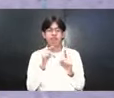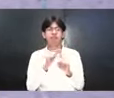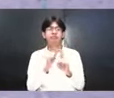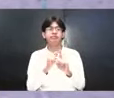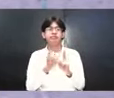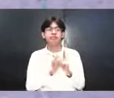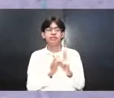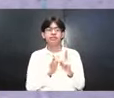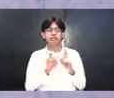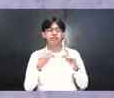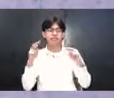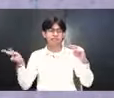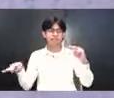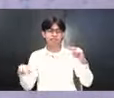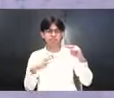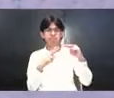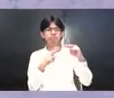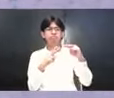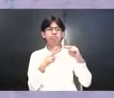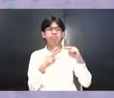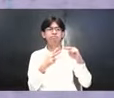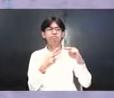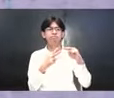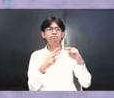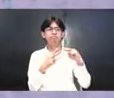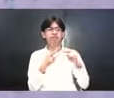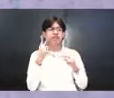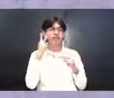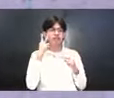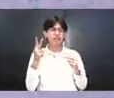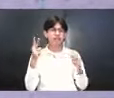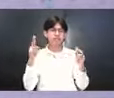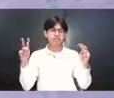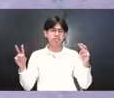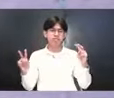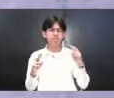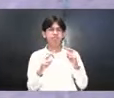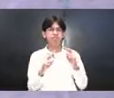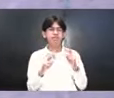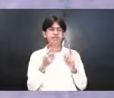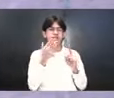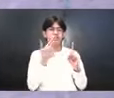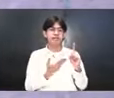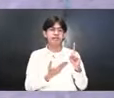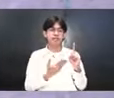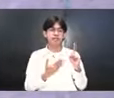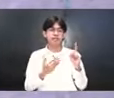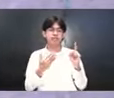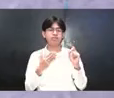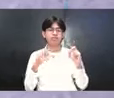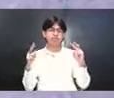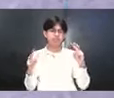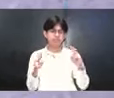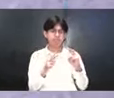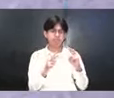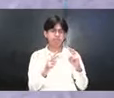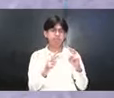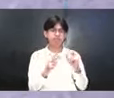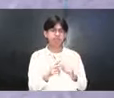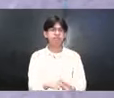Tingnan niyo siya. Tingnan ninyo ang Diyos na hindi mo